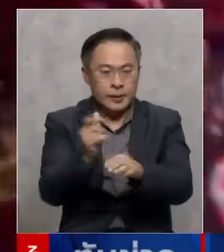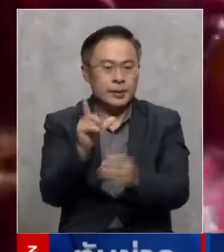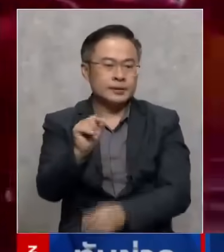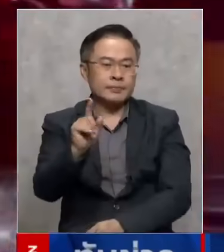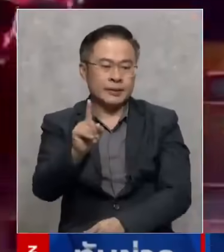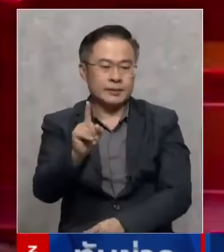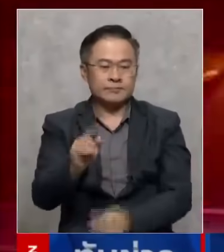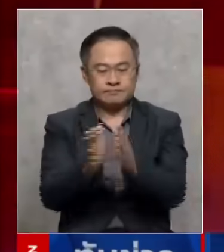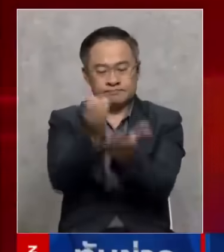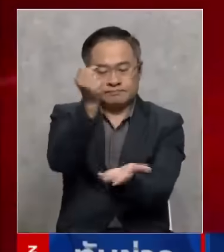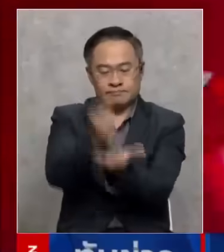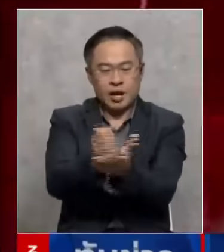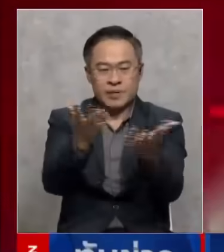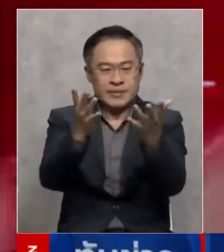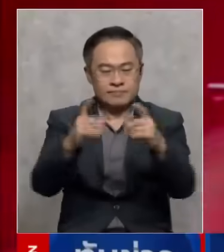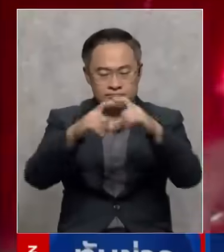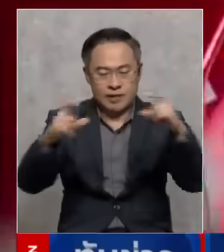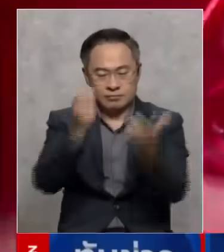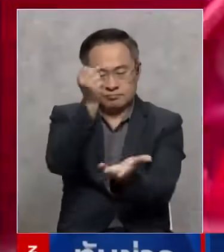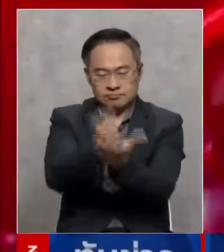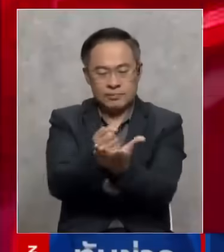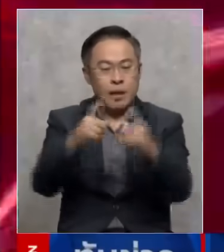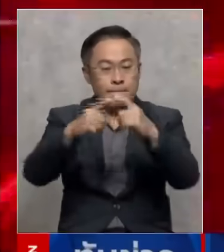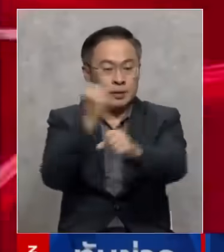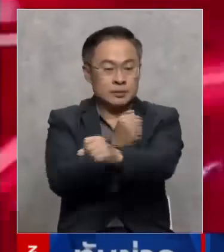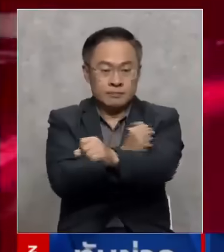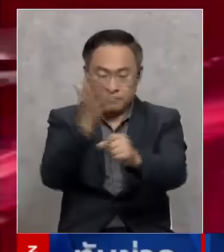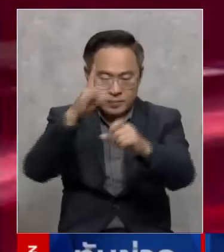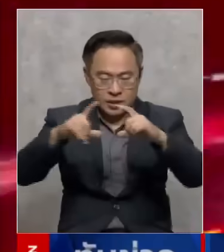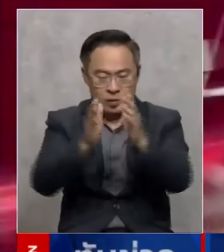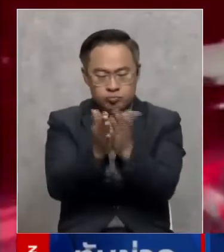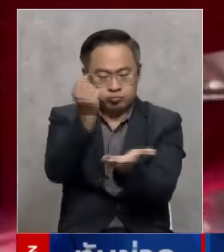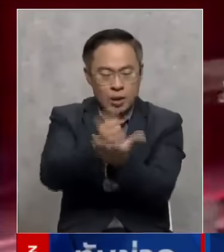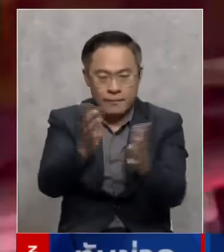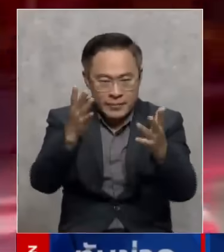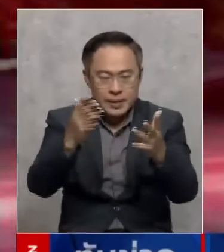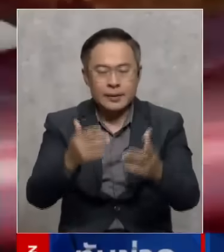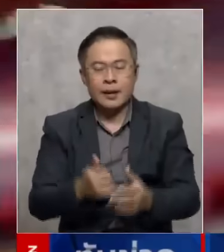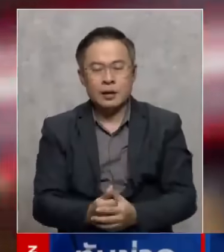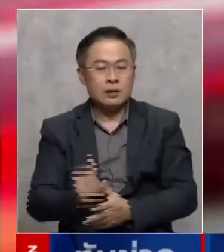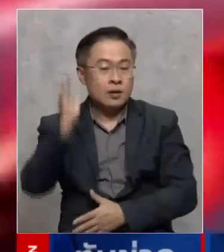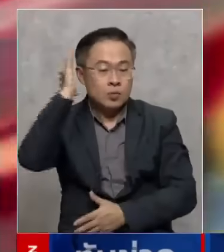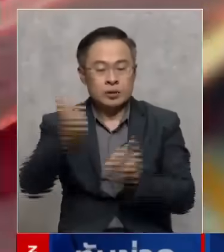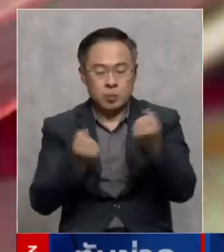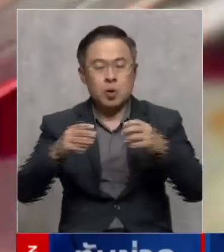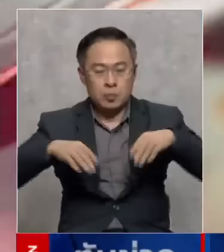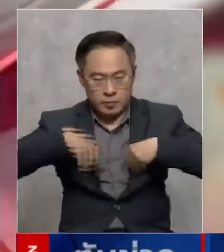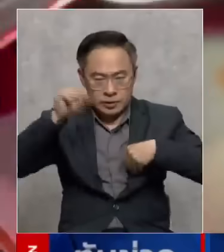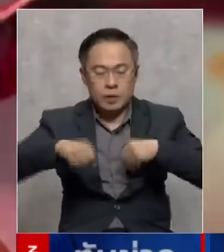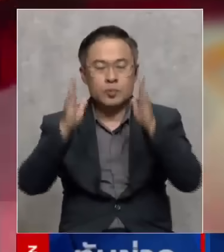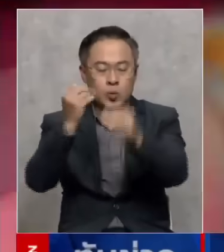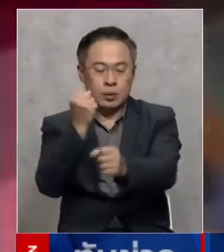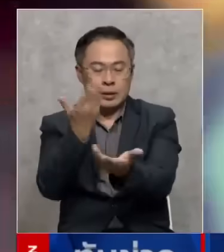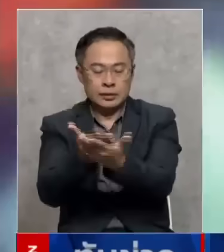เอกสารไม่มีหนังสือเดินทางใดๆทั้งสิ้นตัวของนายสมชัยก็ยอมรับบอกว่าได้รับการติดต่อว่าจ้างจากในลีให้